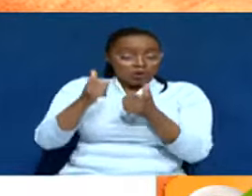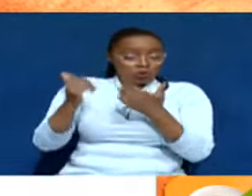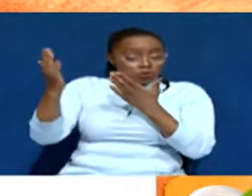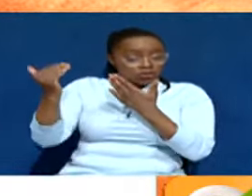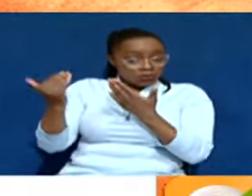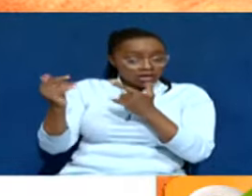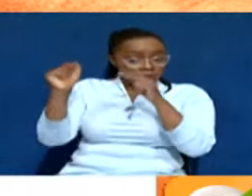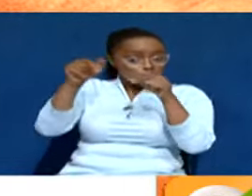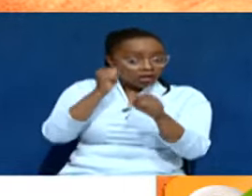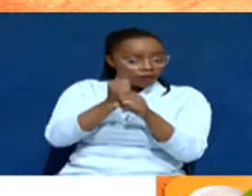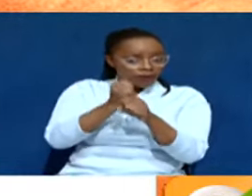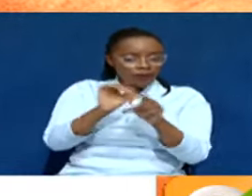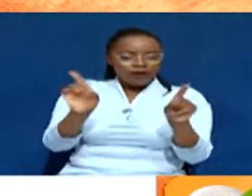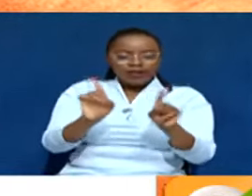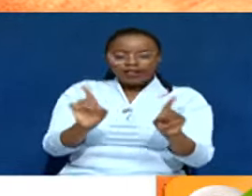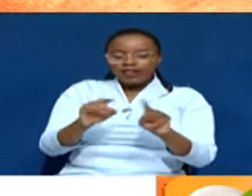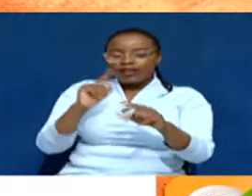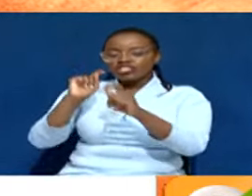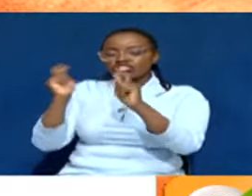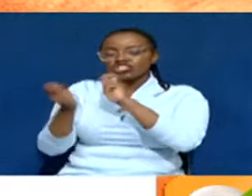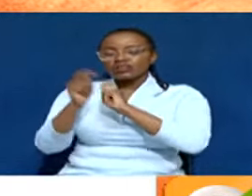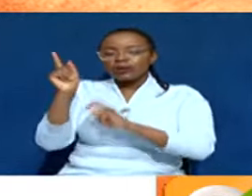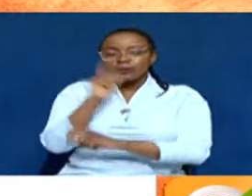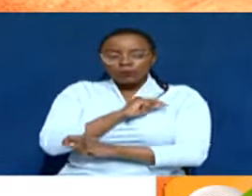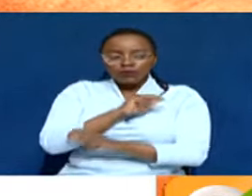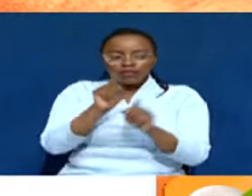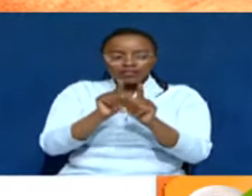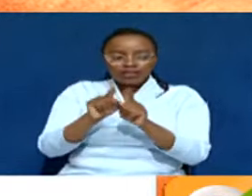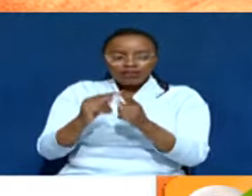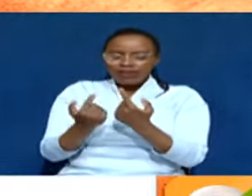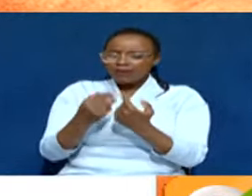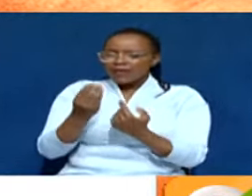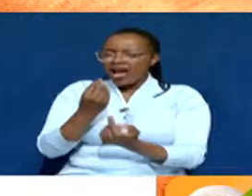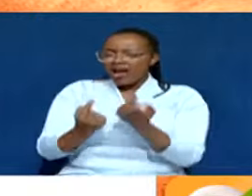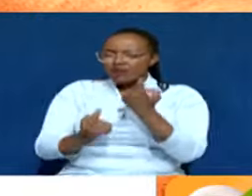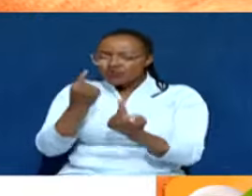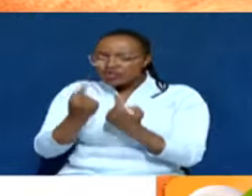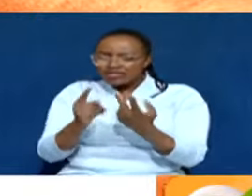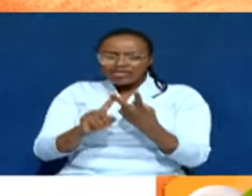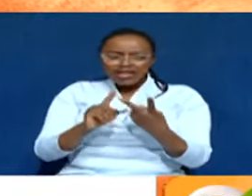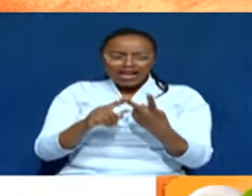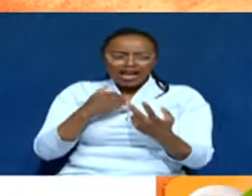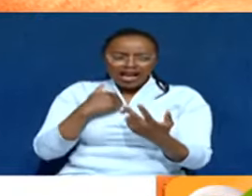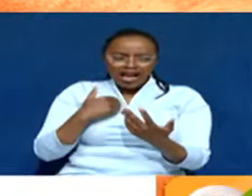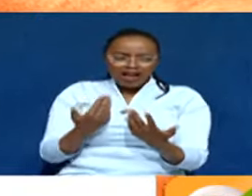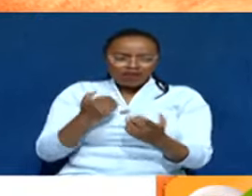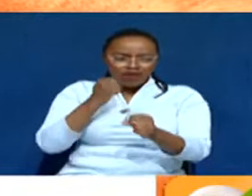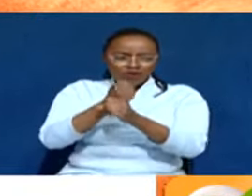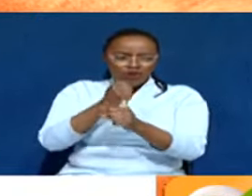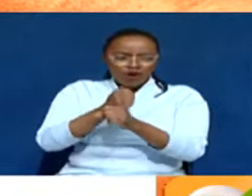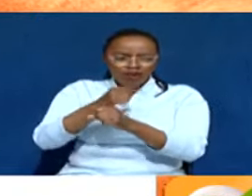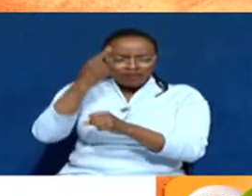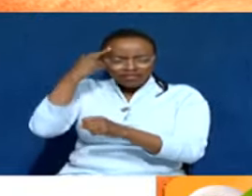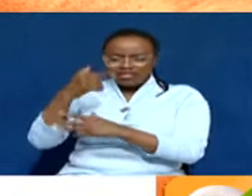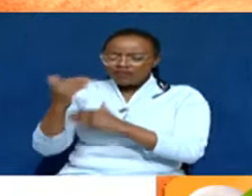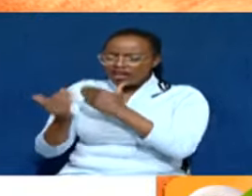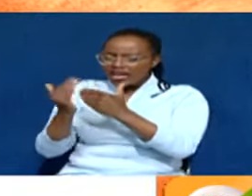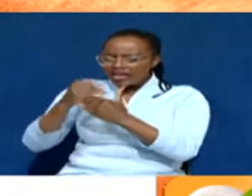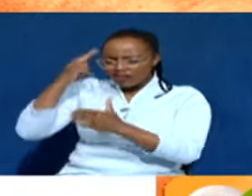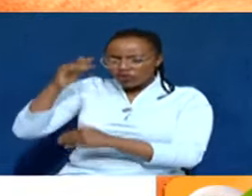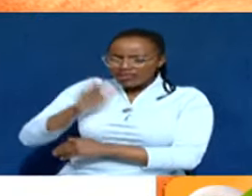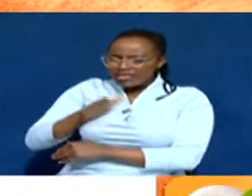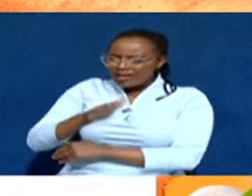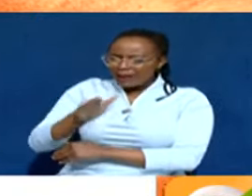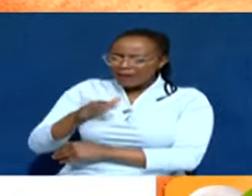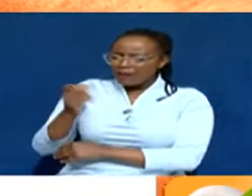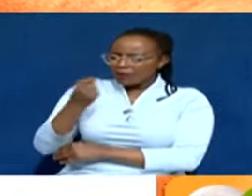lilikuwa nimekuja kufanya. Nimebadilishiwa. Napika outside catering. Nafanyia mama nini hiyo nursing.